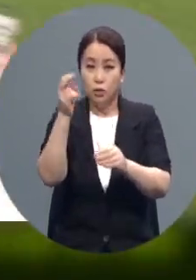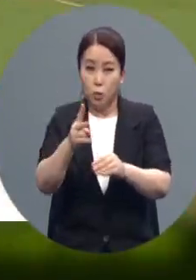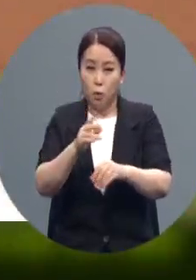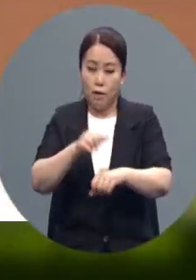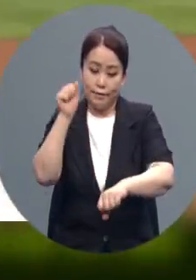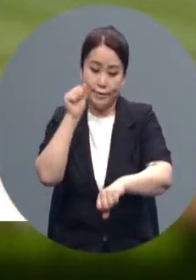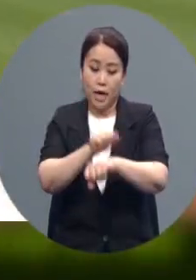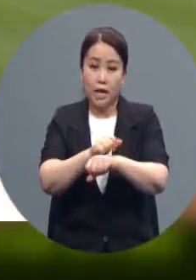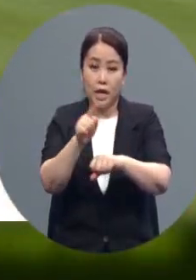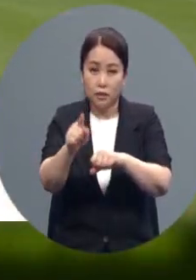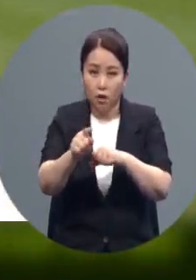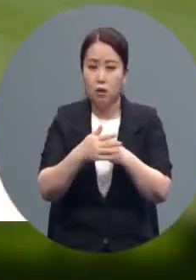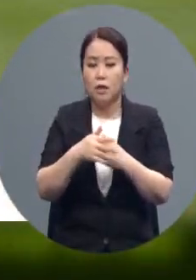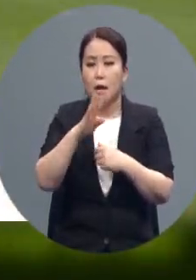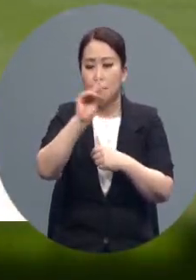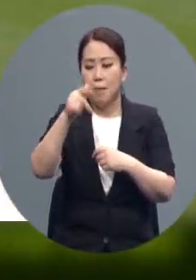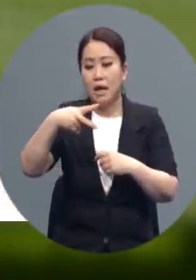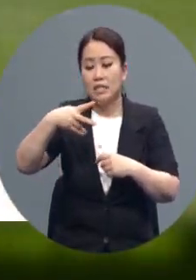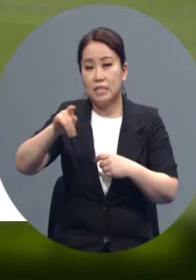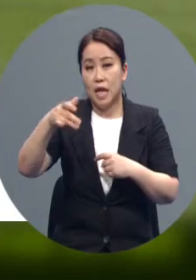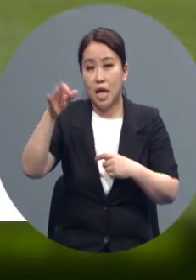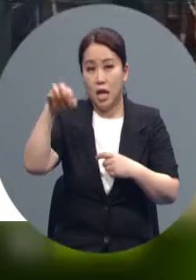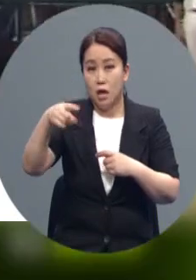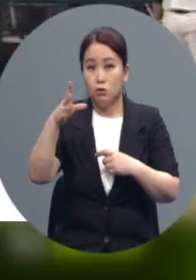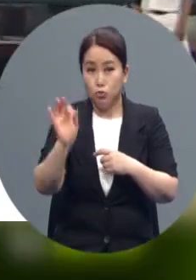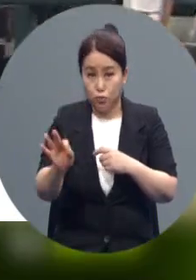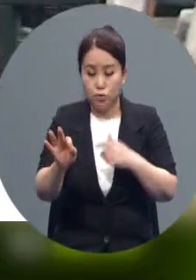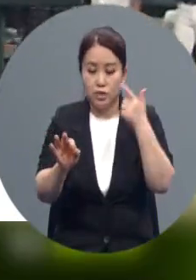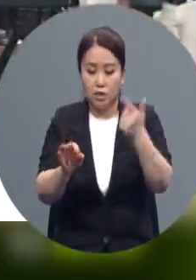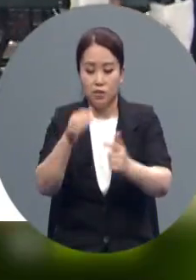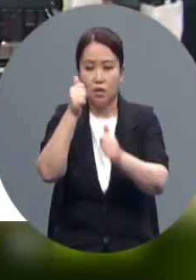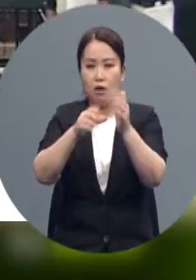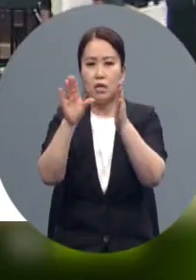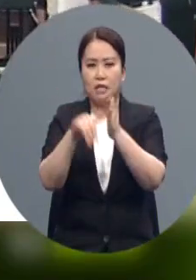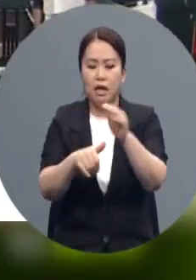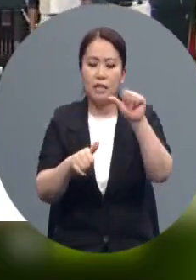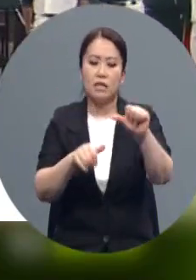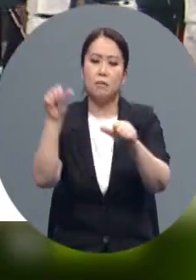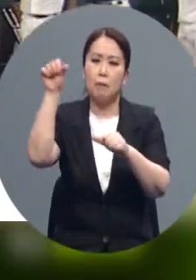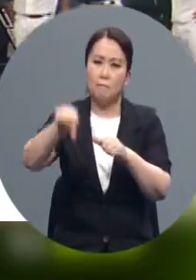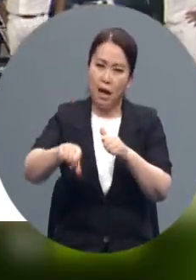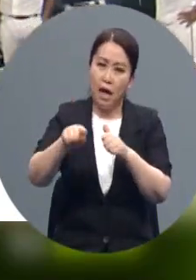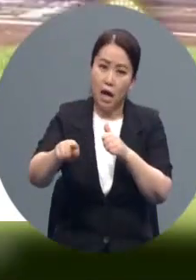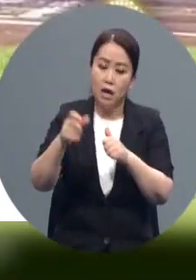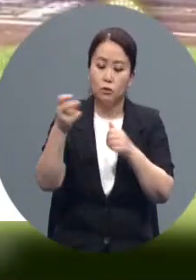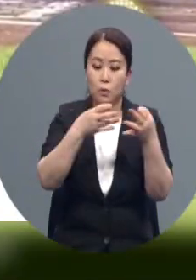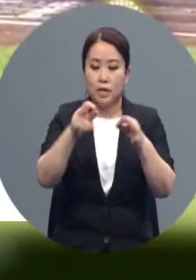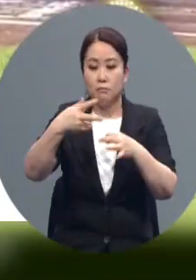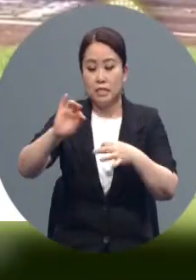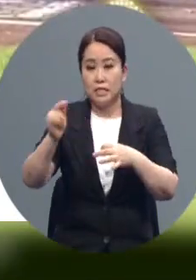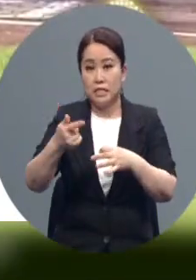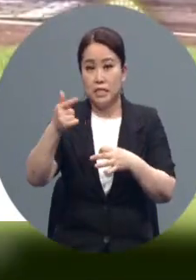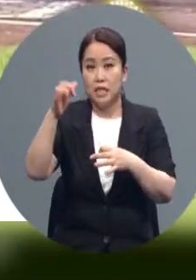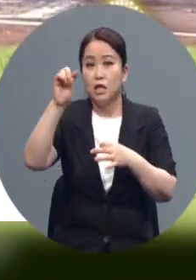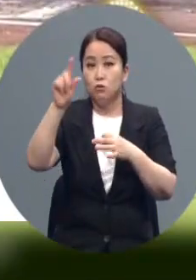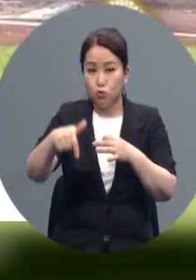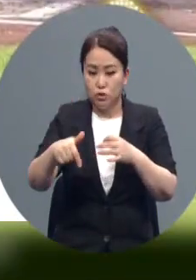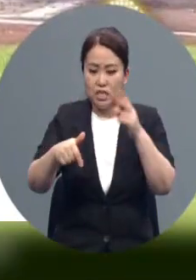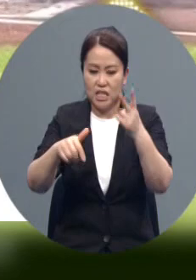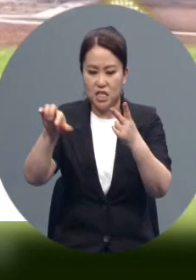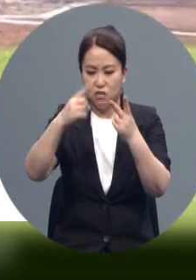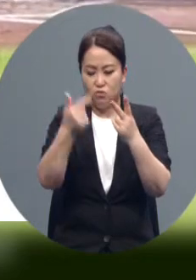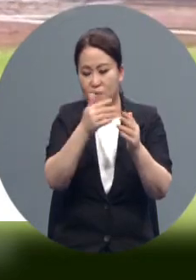투구를 보여주던 토종에이스 박세웅은 최근 6경기에서 5연패에 빠졌고 김진욱은 2군 강등을 당하기도